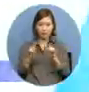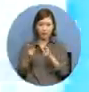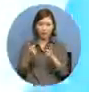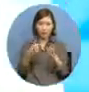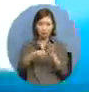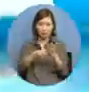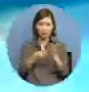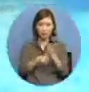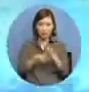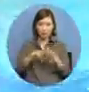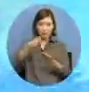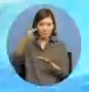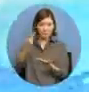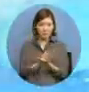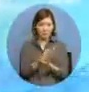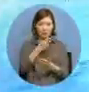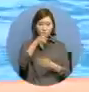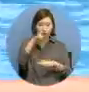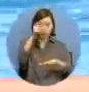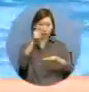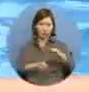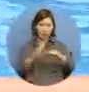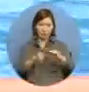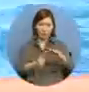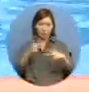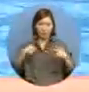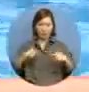미끄러지고 빠져도 아이들은 연신 즐겁기만 합니다.